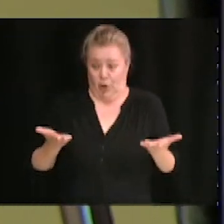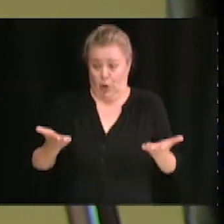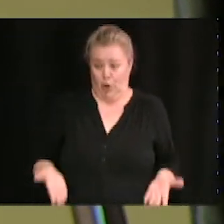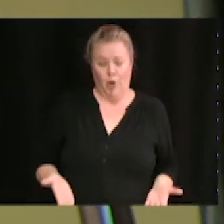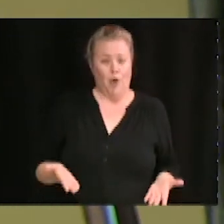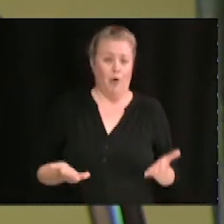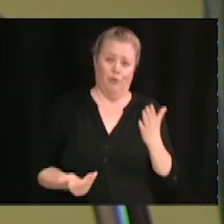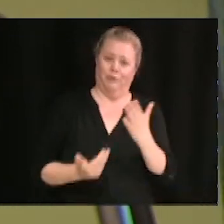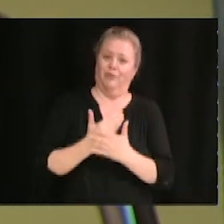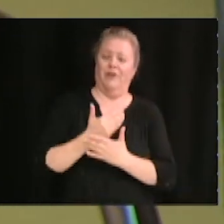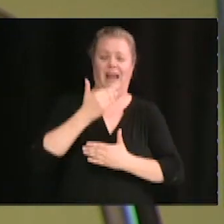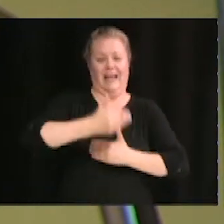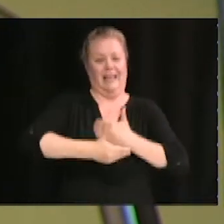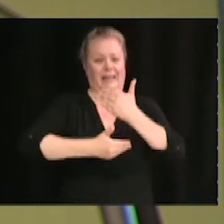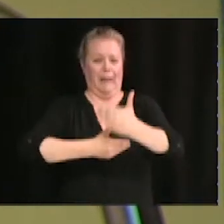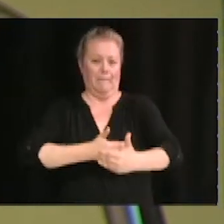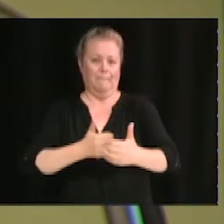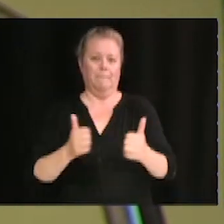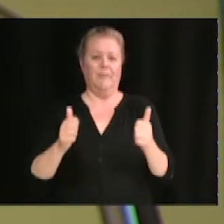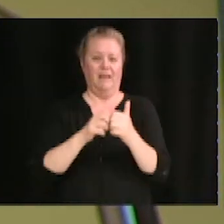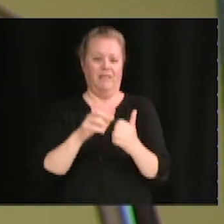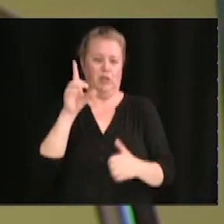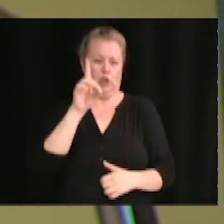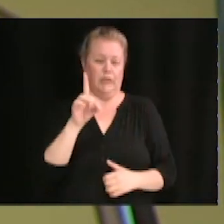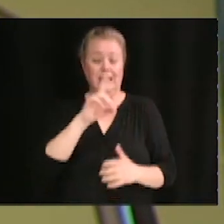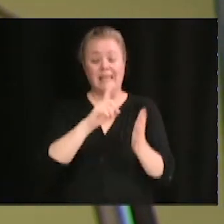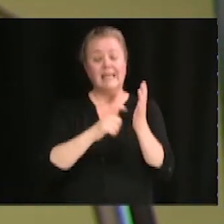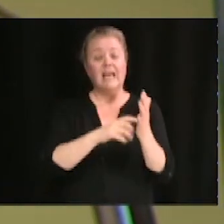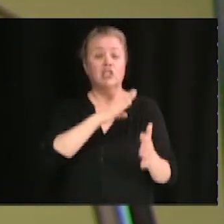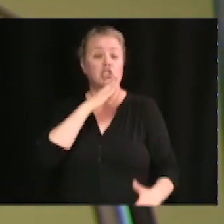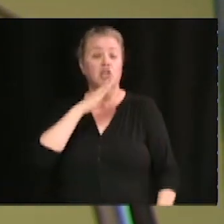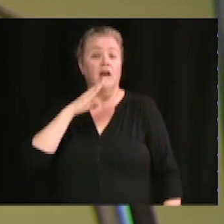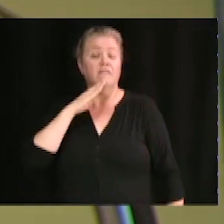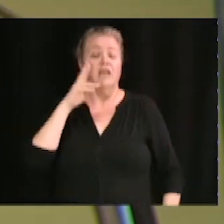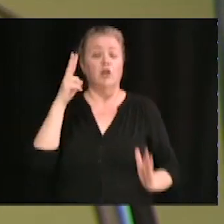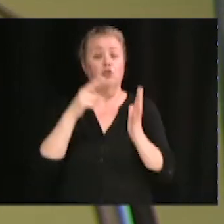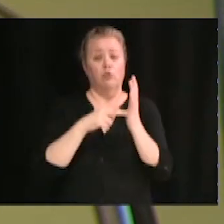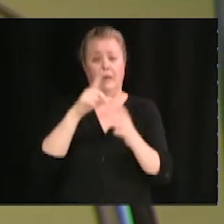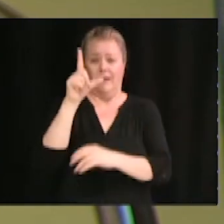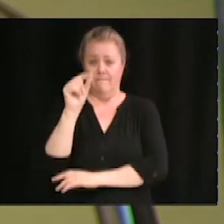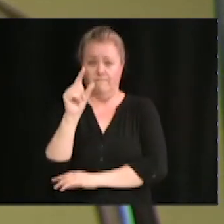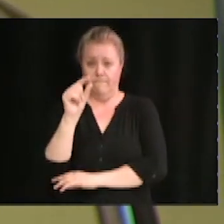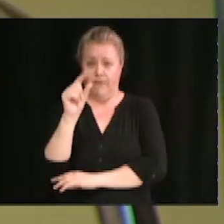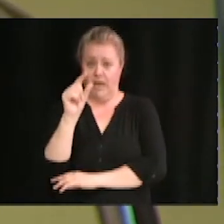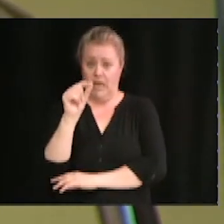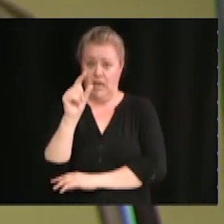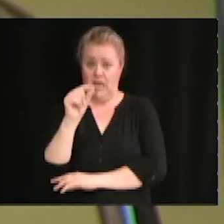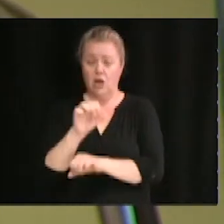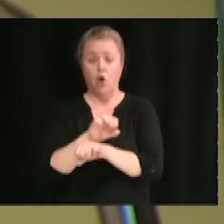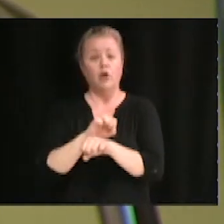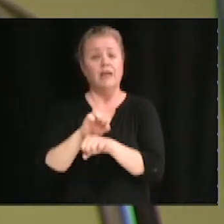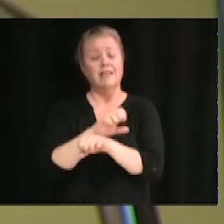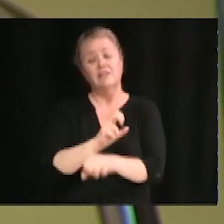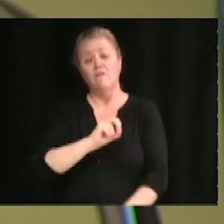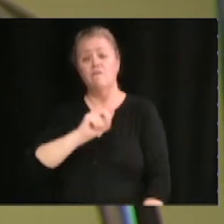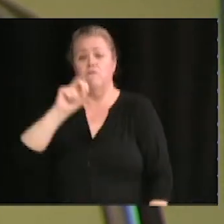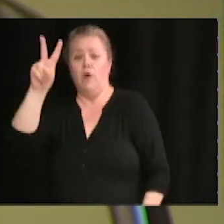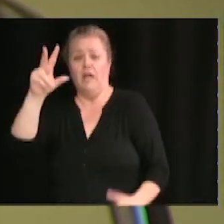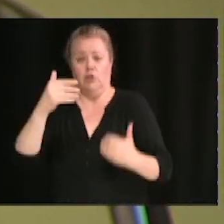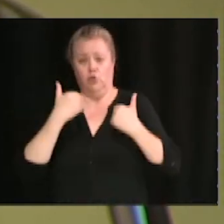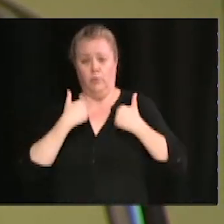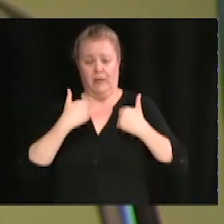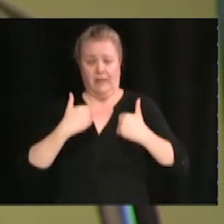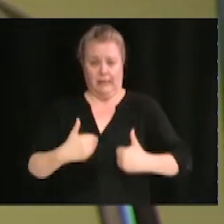cet autre projet qui va avoir lieu en janvier 2020. Donc, on organise un voyage humanitaire. Donc, il va avoir des sous